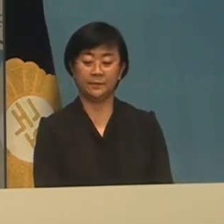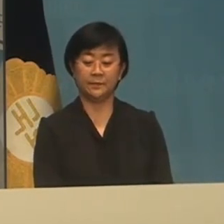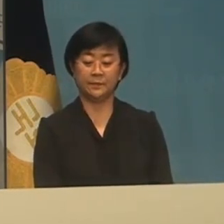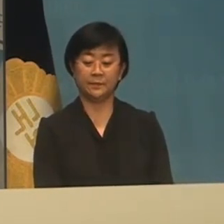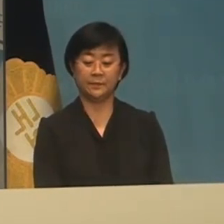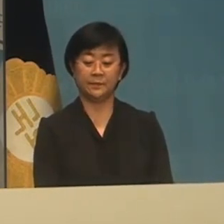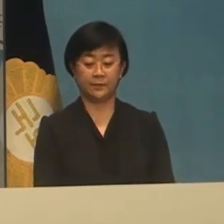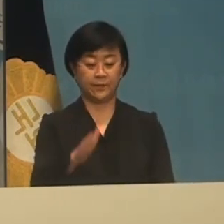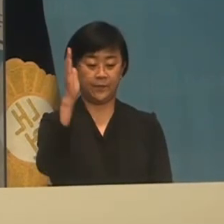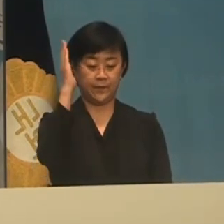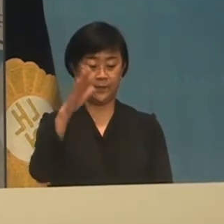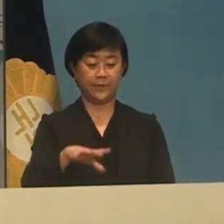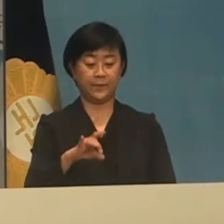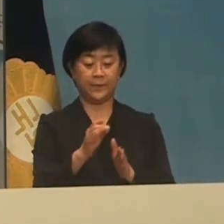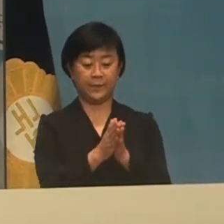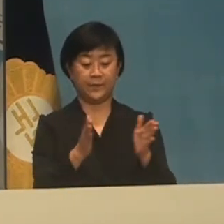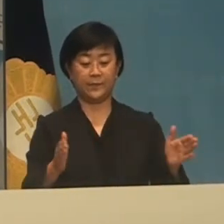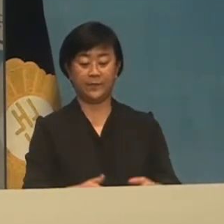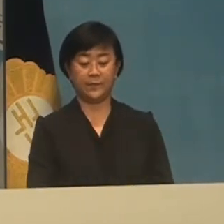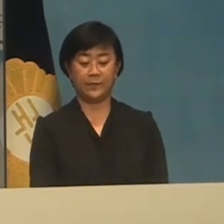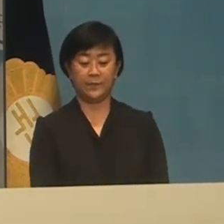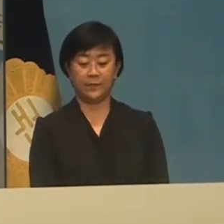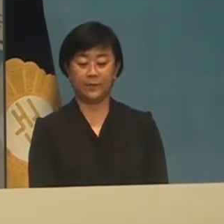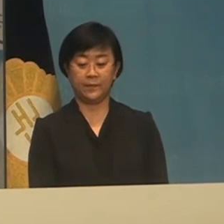제가 먼저 발언을 하도록 하겠습니다.